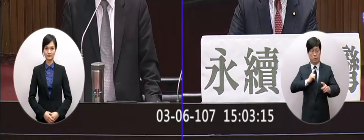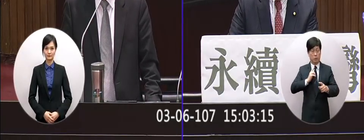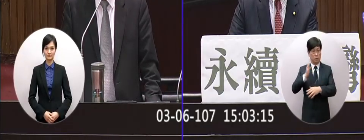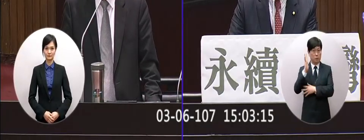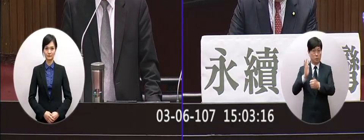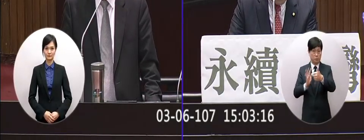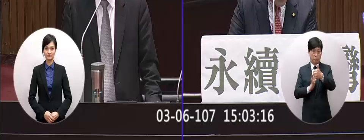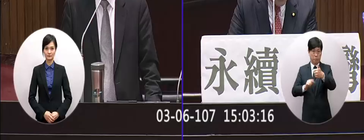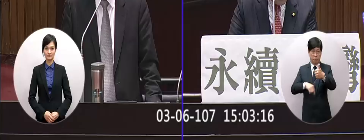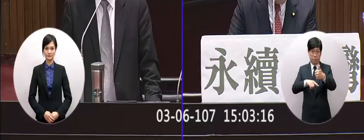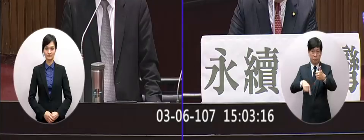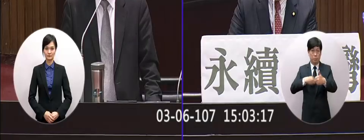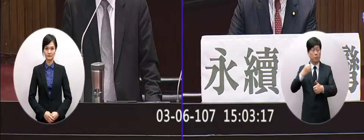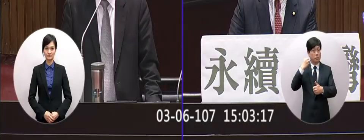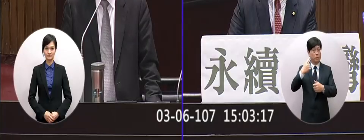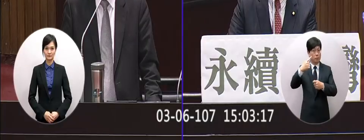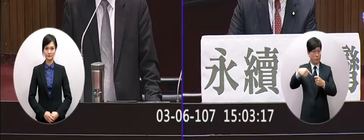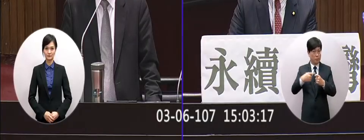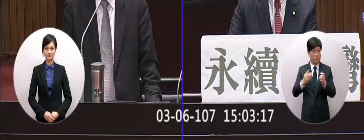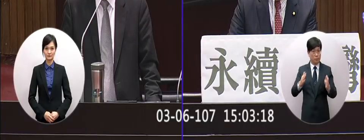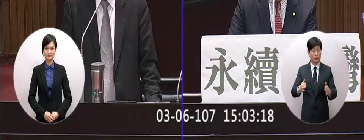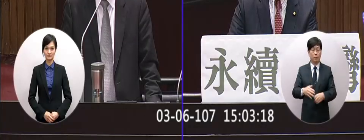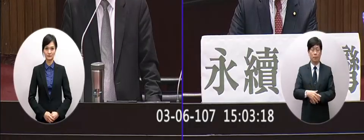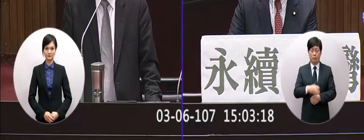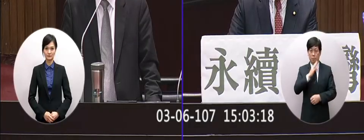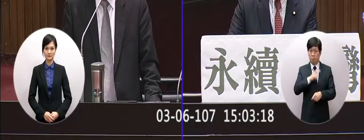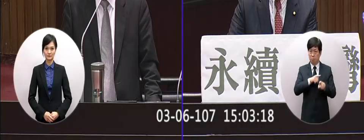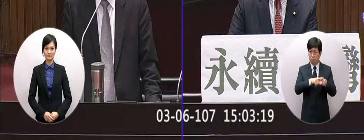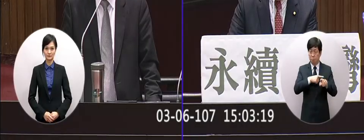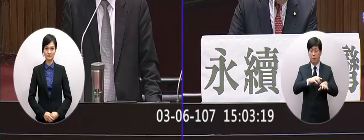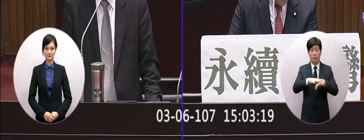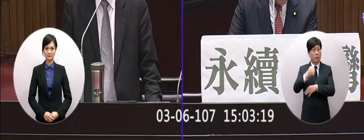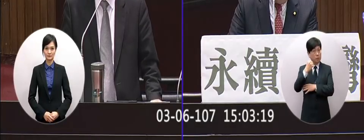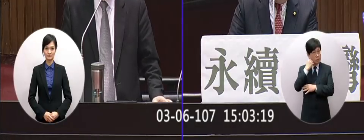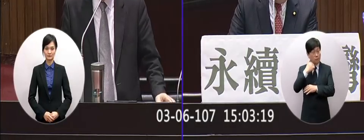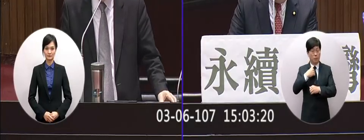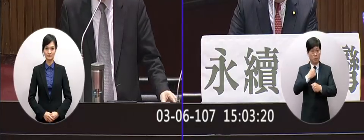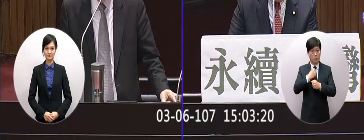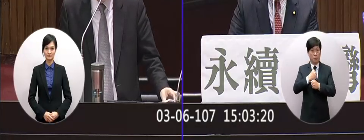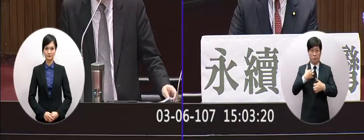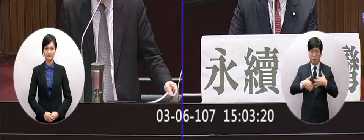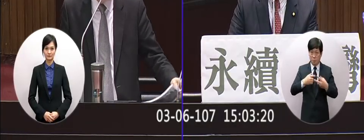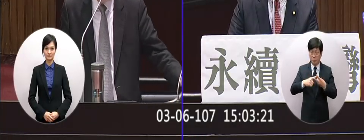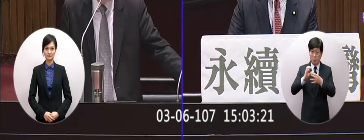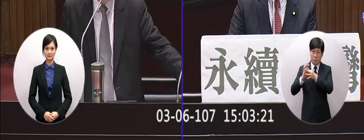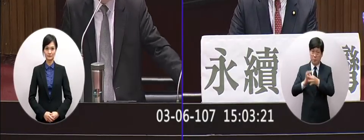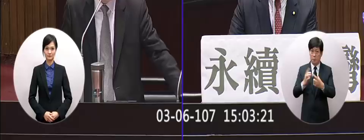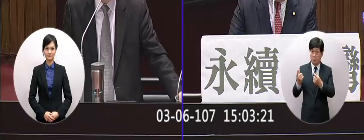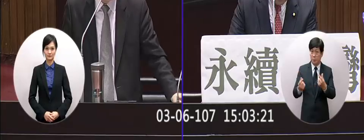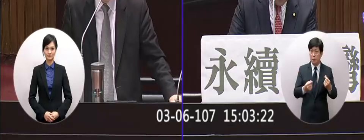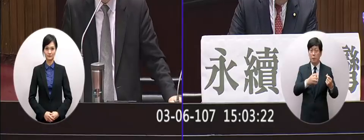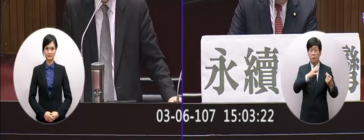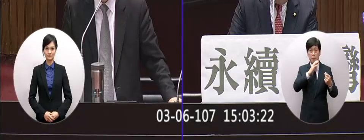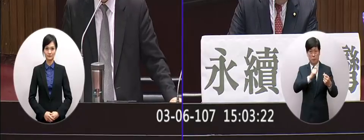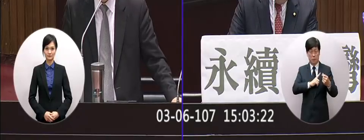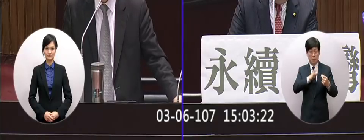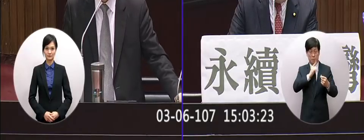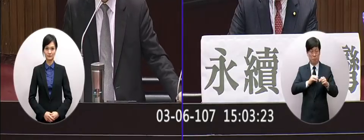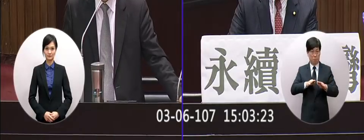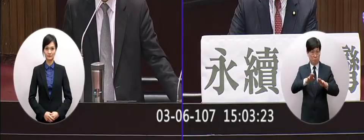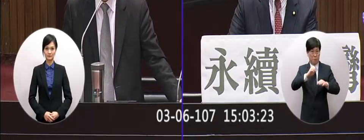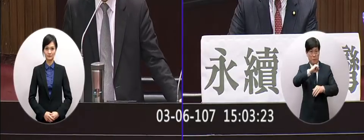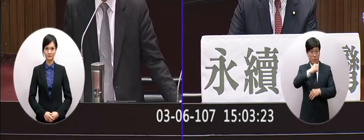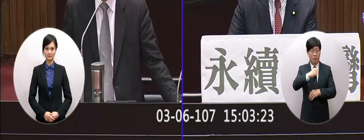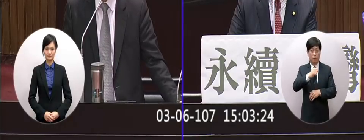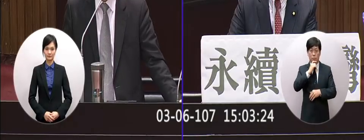团队，在新的一年里面要以安居乐业、生生不息，还有敬人的台湾这三大主轴，那